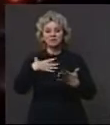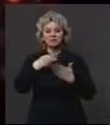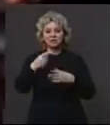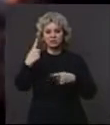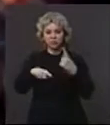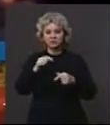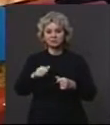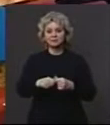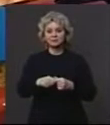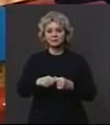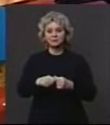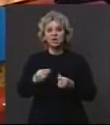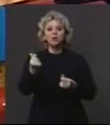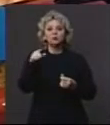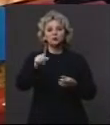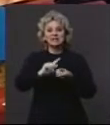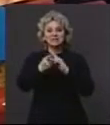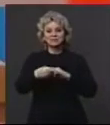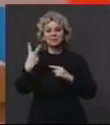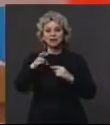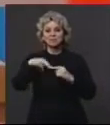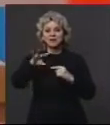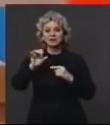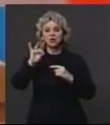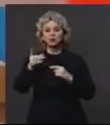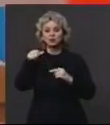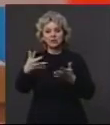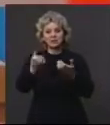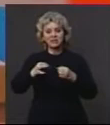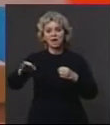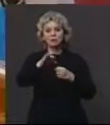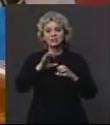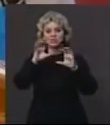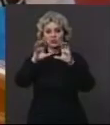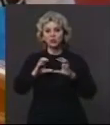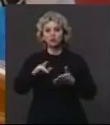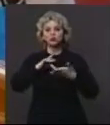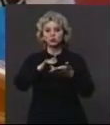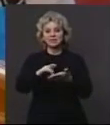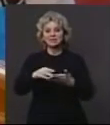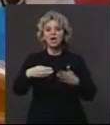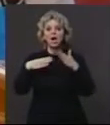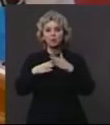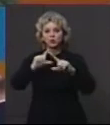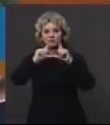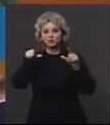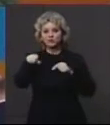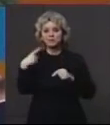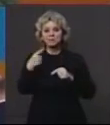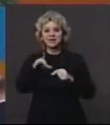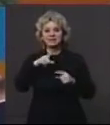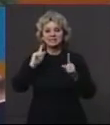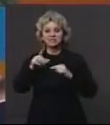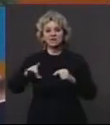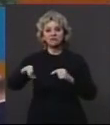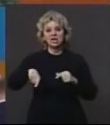отчизне. Бюджет изменен на 2 миллиарда рублей. Приняты областные законы о туризме и опорном вузе. Первое заседание